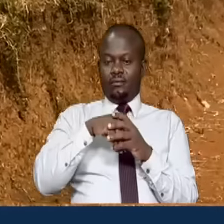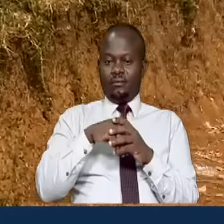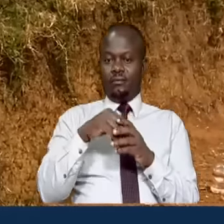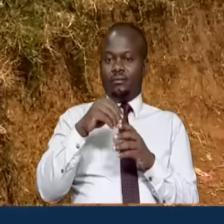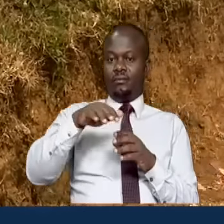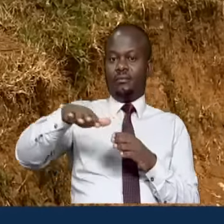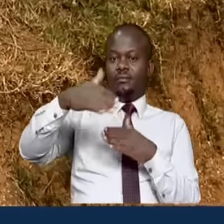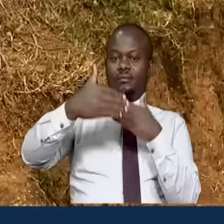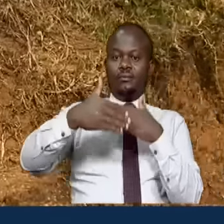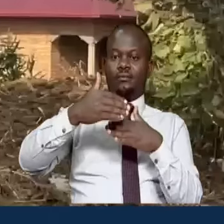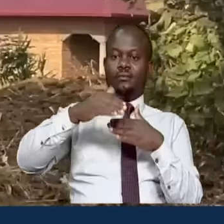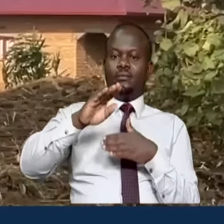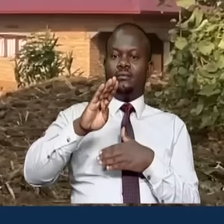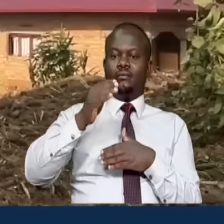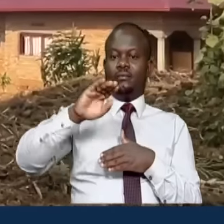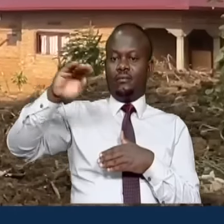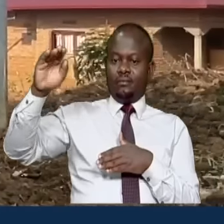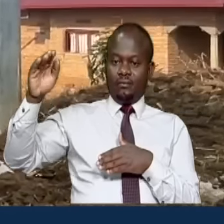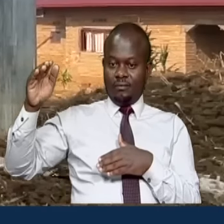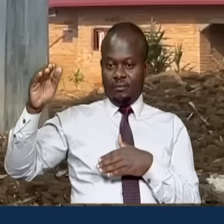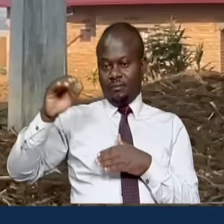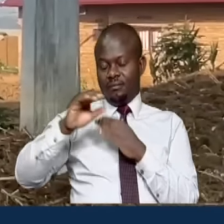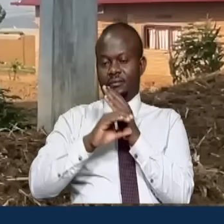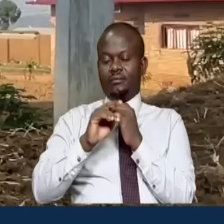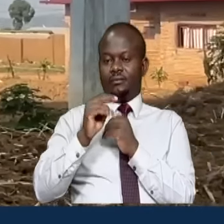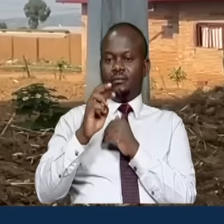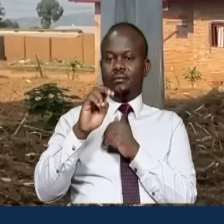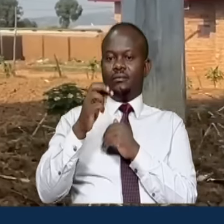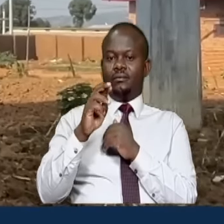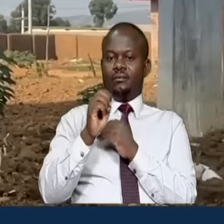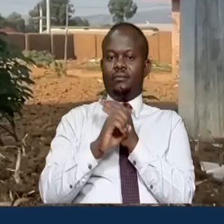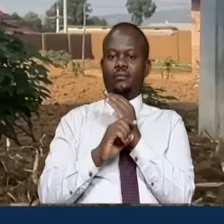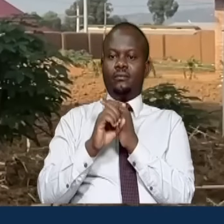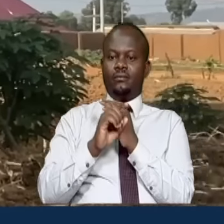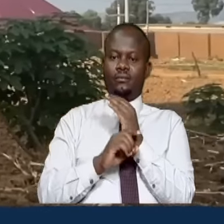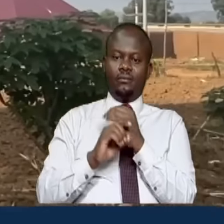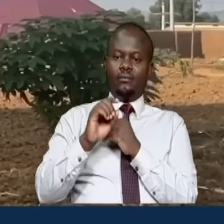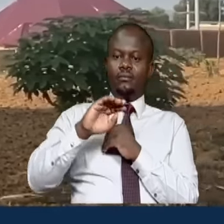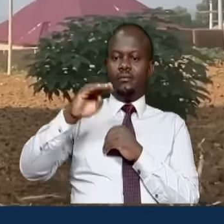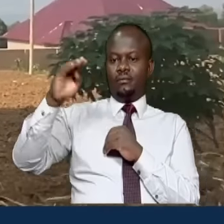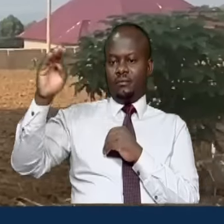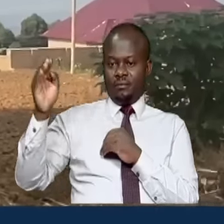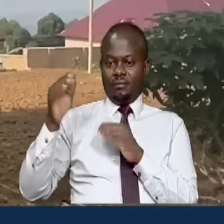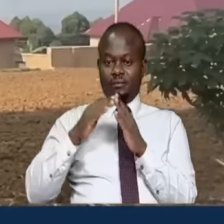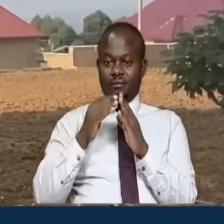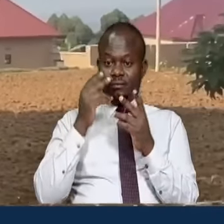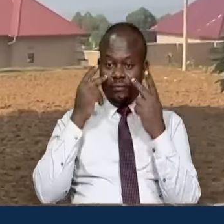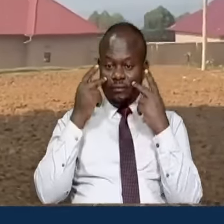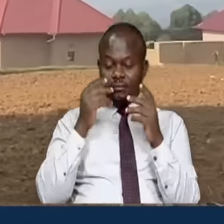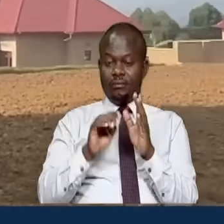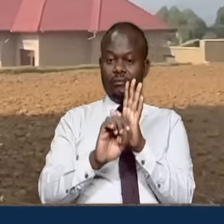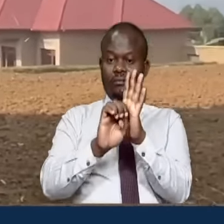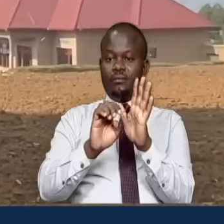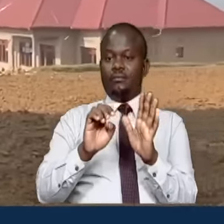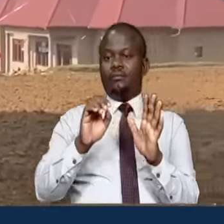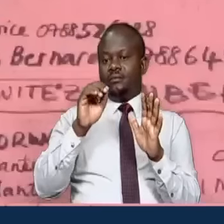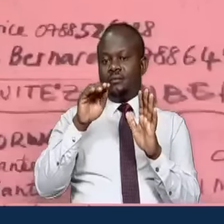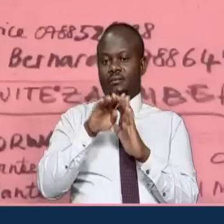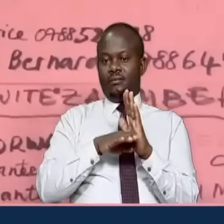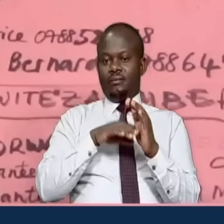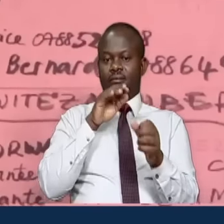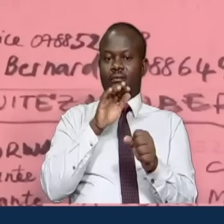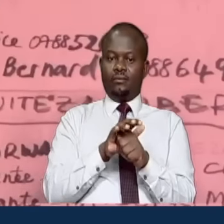ya Gicumbi mu kagari ka Nyarutarama mu murenge wa Byumba mu karere ka Gicumbi. Ni umudugudu ufatwa nk'intangarugero kuri gahunda